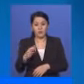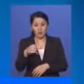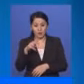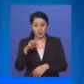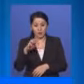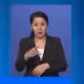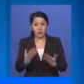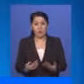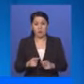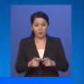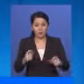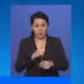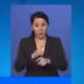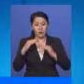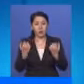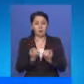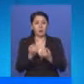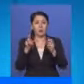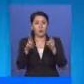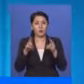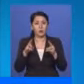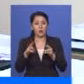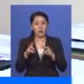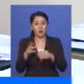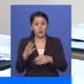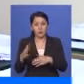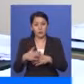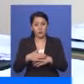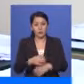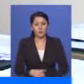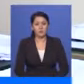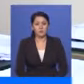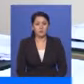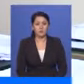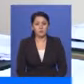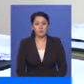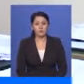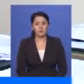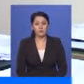орынбасары тұрғындарды карантин талаптарын қатаң орындауға шақырады. Жанбота Естайқызы, Әділ Нұржанов, жаңалықтар қызметі.